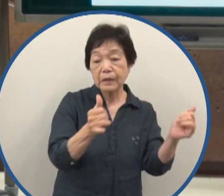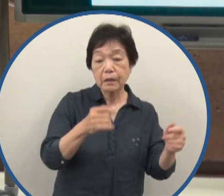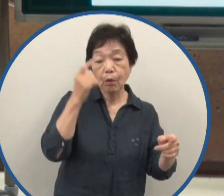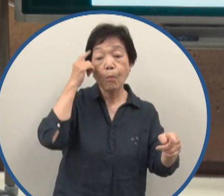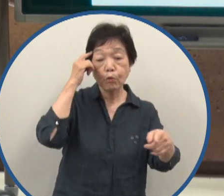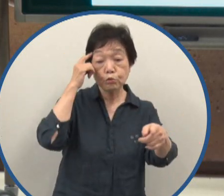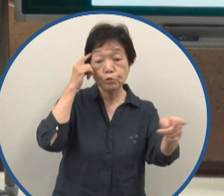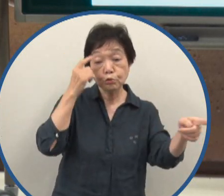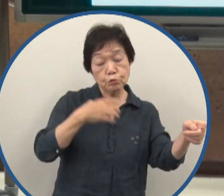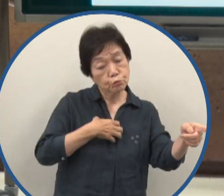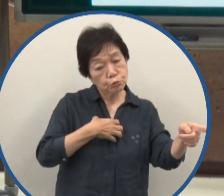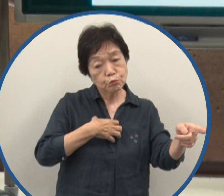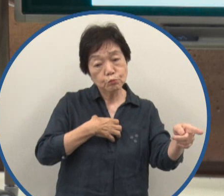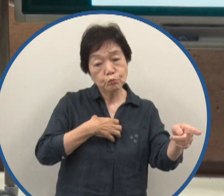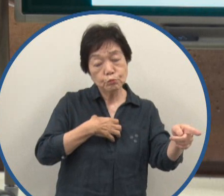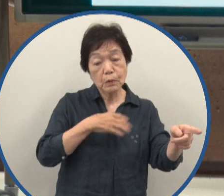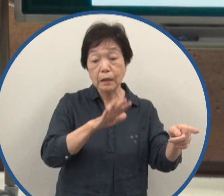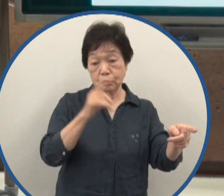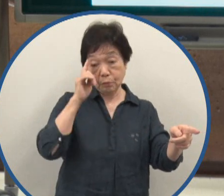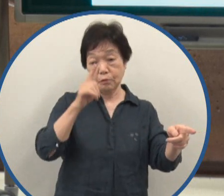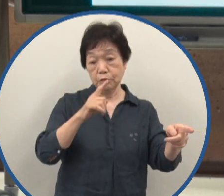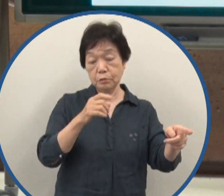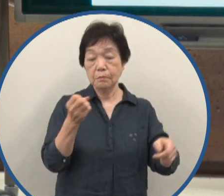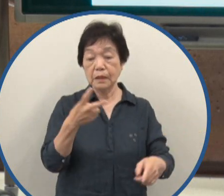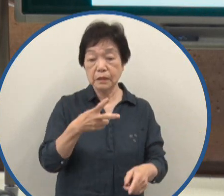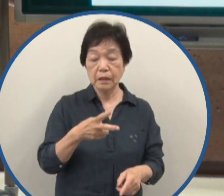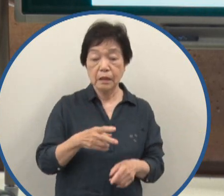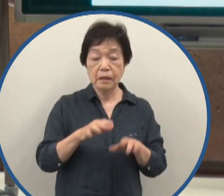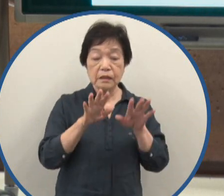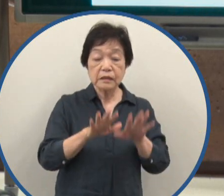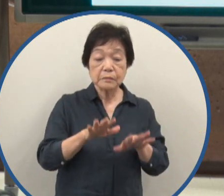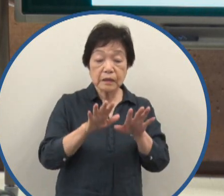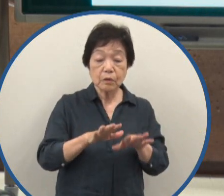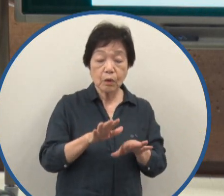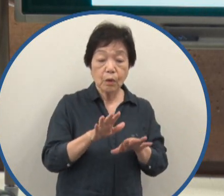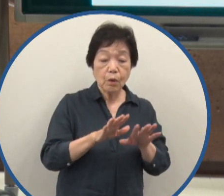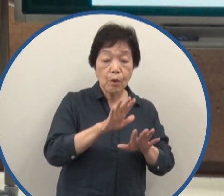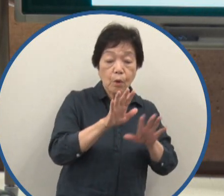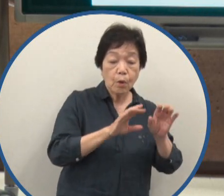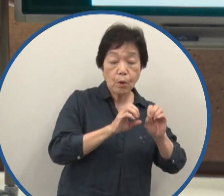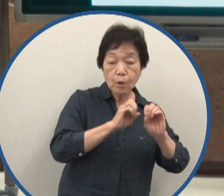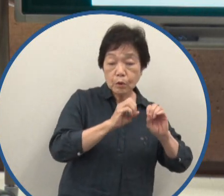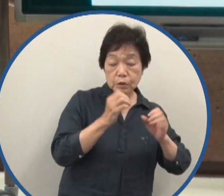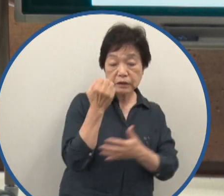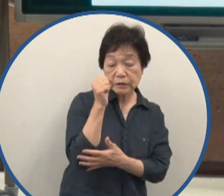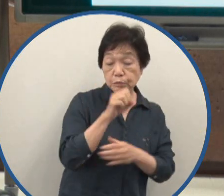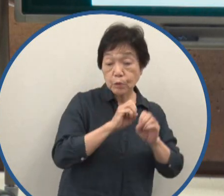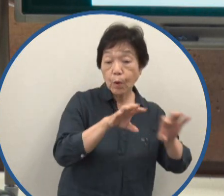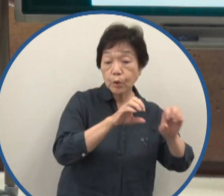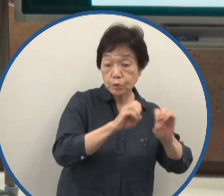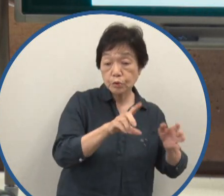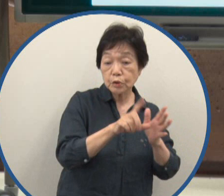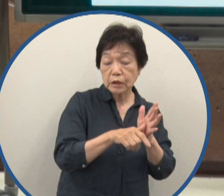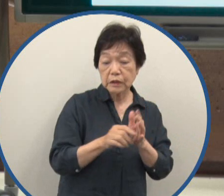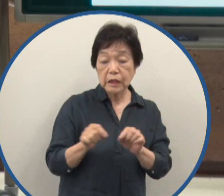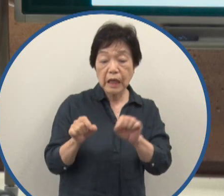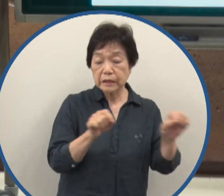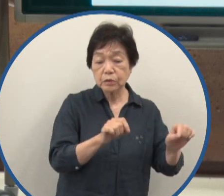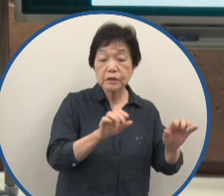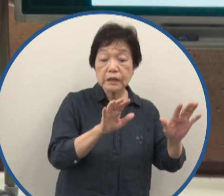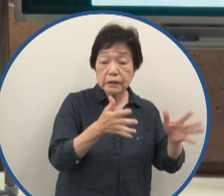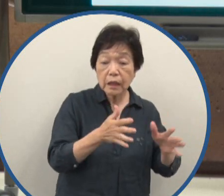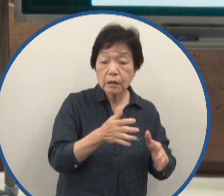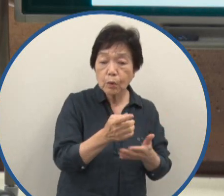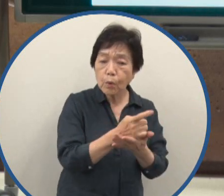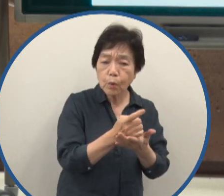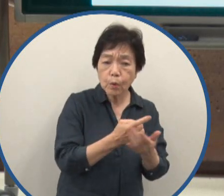状況でして、さらにあの、まあ、あの現状の報道ベースですが、あの延長されないというような報道も